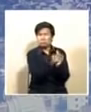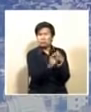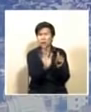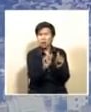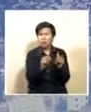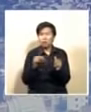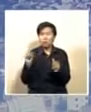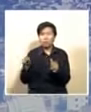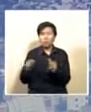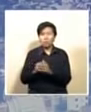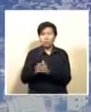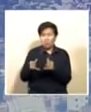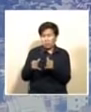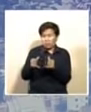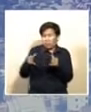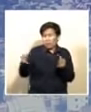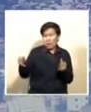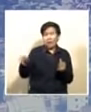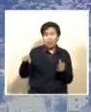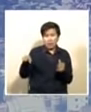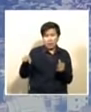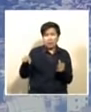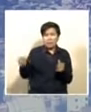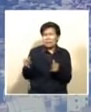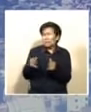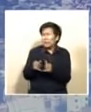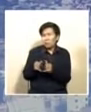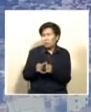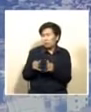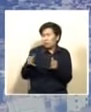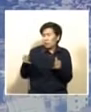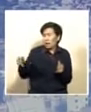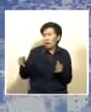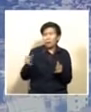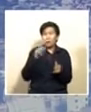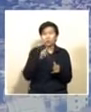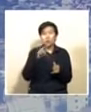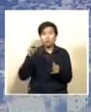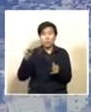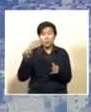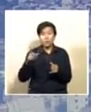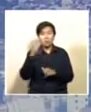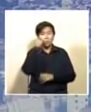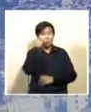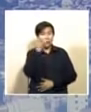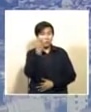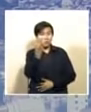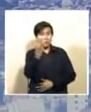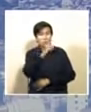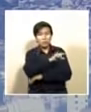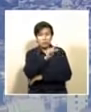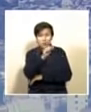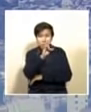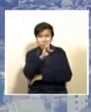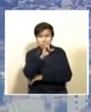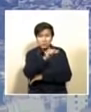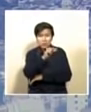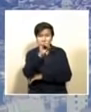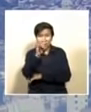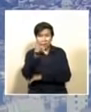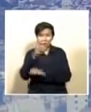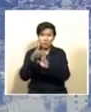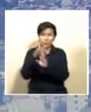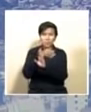ำว่าไม่หลีกเลี่ยงไปที่แออัดอีก 67.8 เนี่ย 67.9 นี่นะครับก็บอกว่าห่างกัน